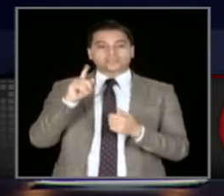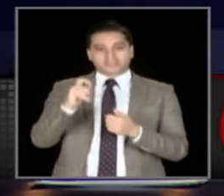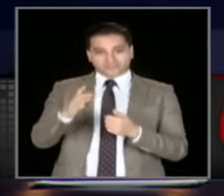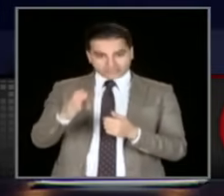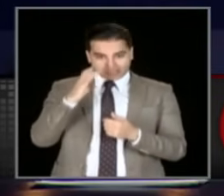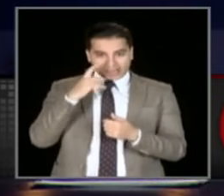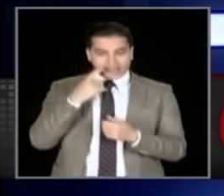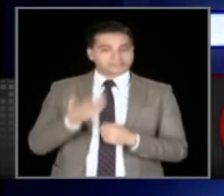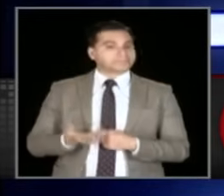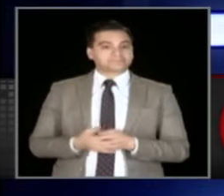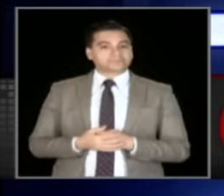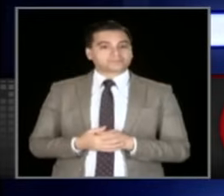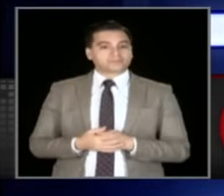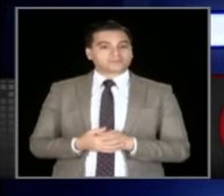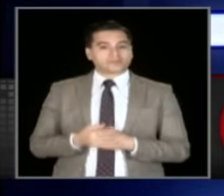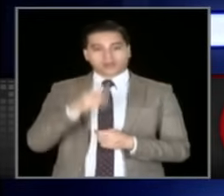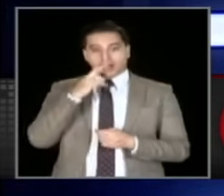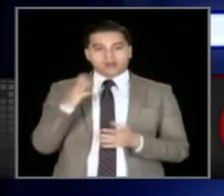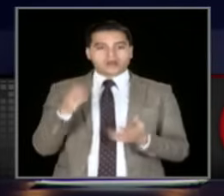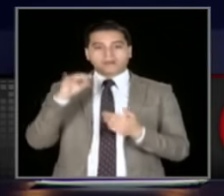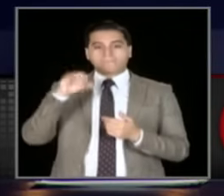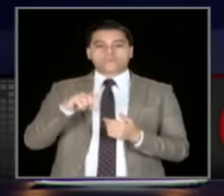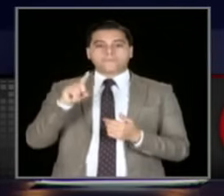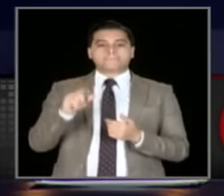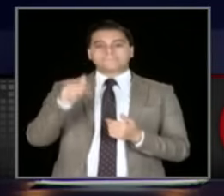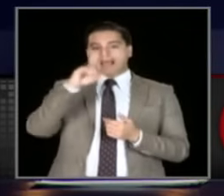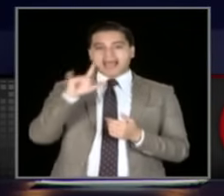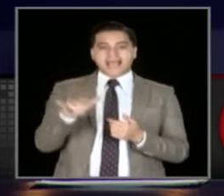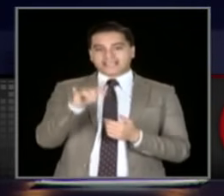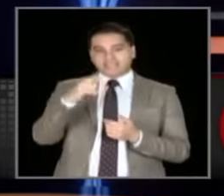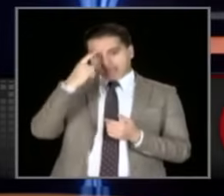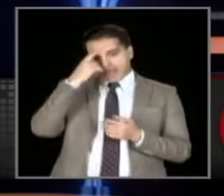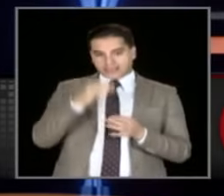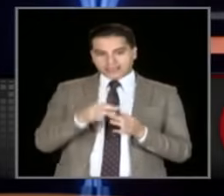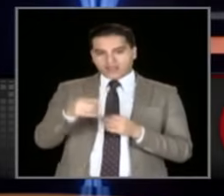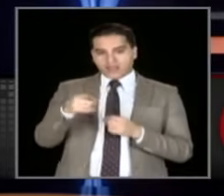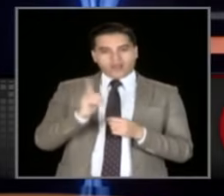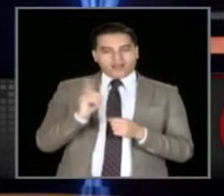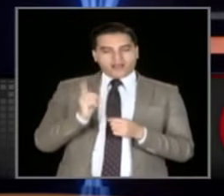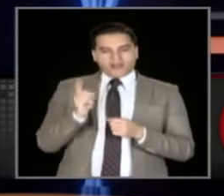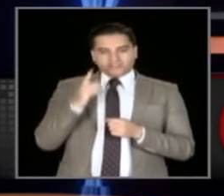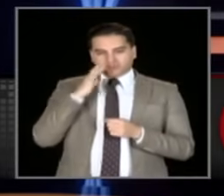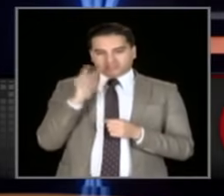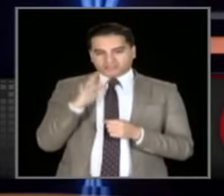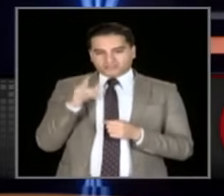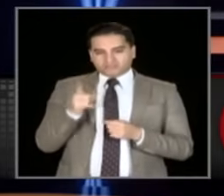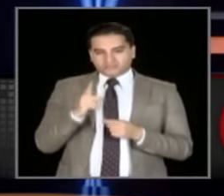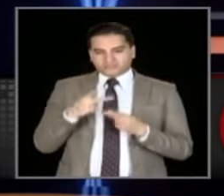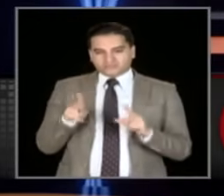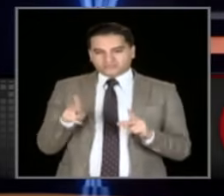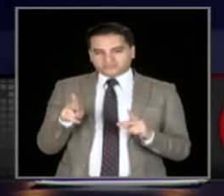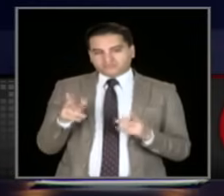فاينل، وإجابتك؟ أقول مومباي. مومباي، مش موافقين؟ عندكم الإجابة؟ يعني